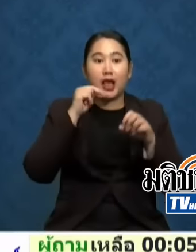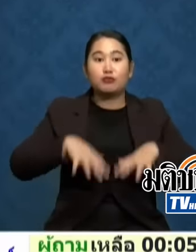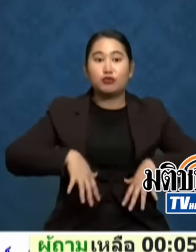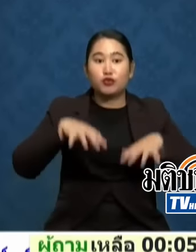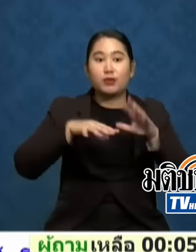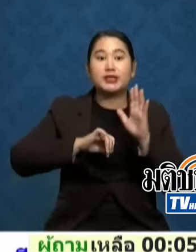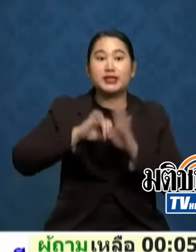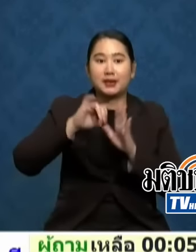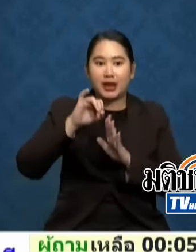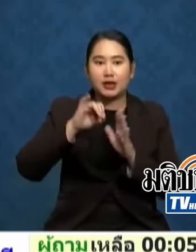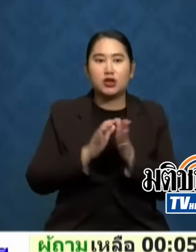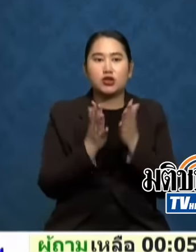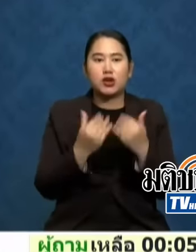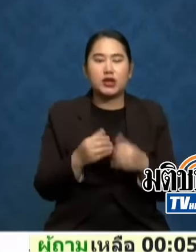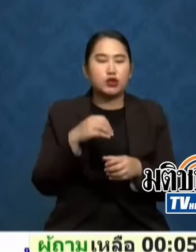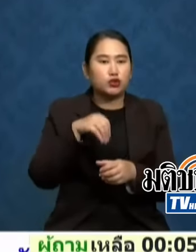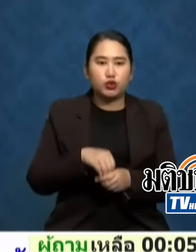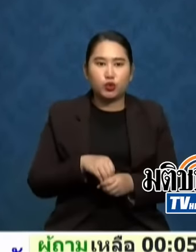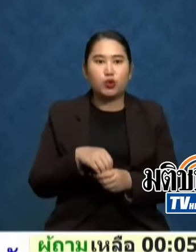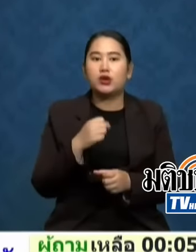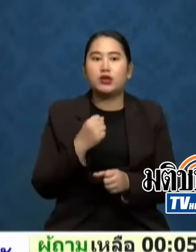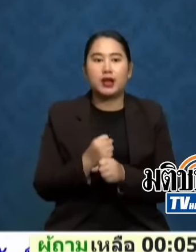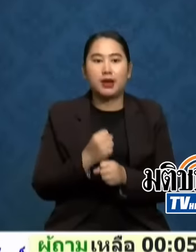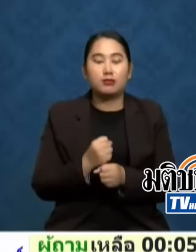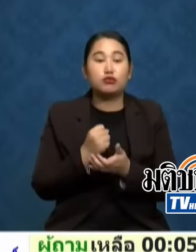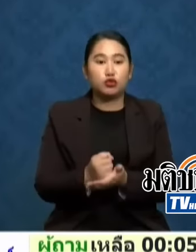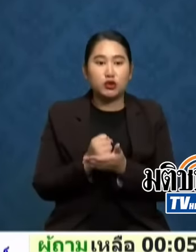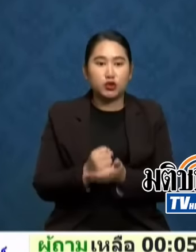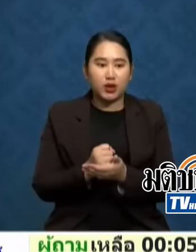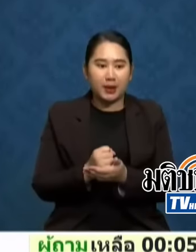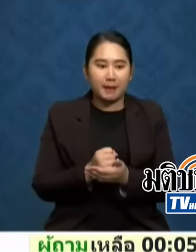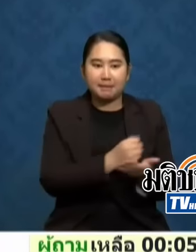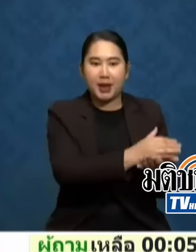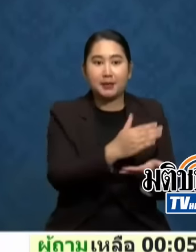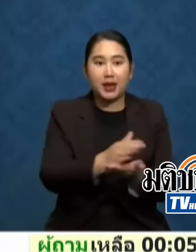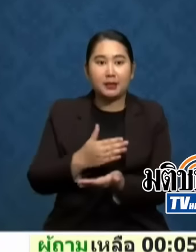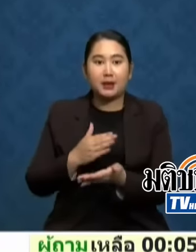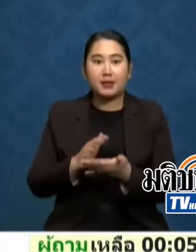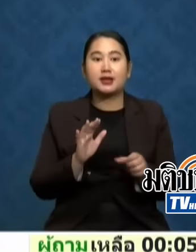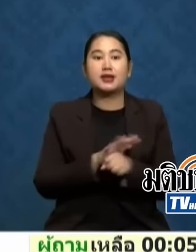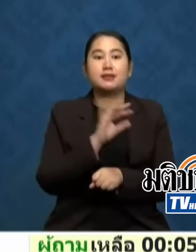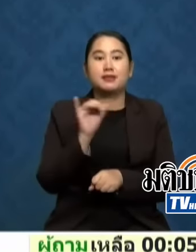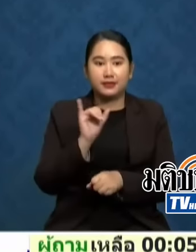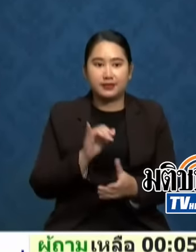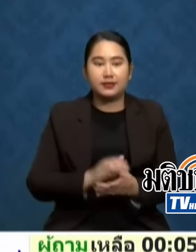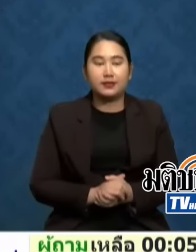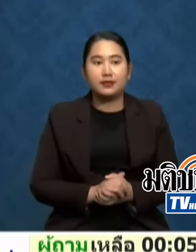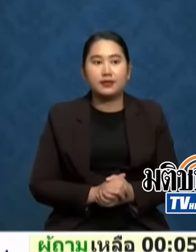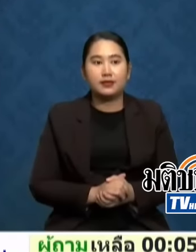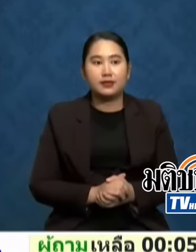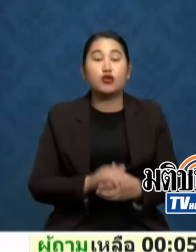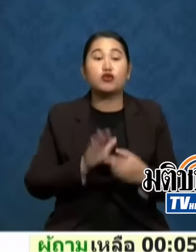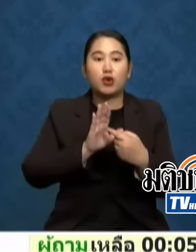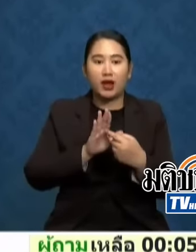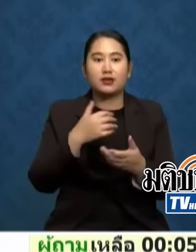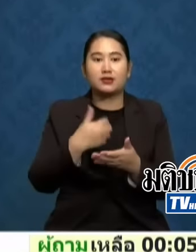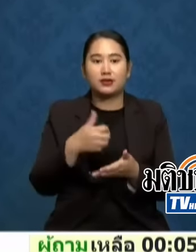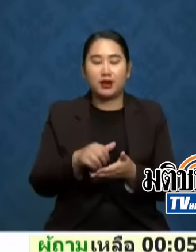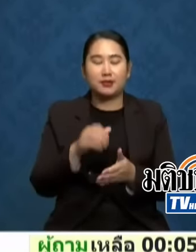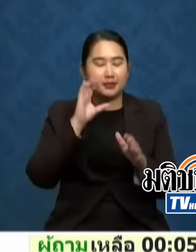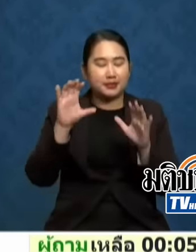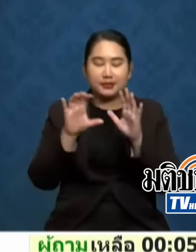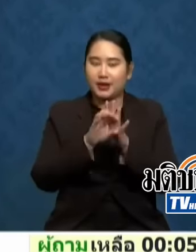อนนี้ความช่วยเหลือมันกระจุกอยู่ที่บางพื้นที่มันไม่ได้กระจายให้ทั่วถึงในทุกพื้นที่ที่น้ำท่วมผมขอยกตัวอย่างให้ท่านประธาน